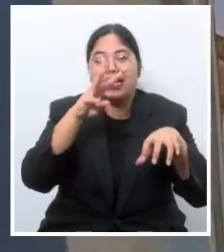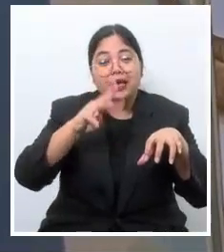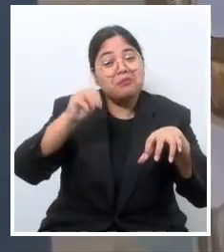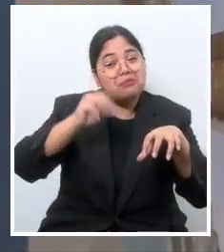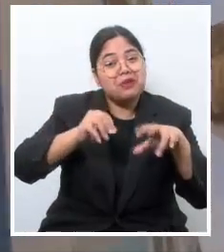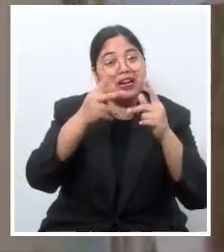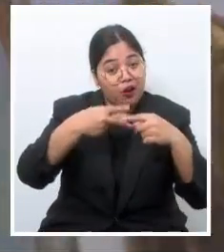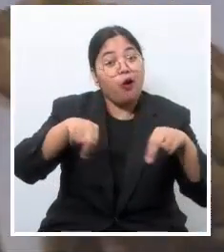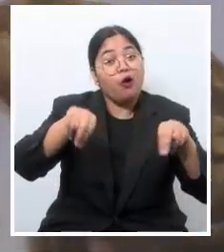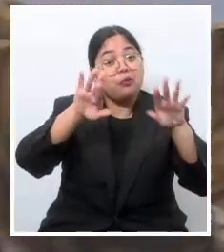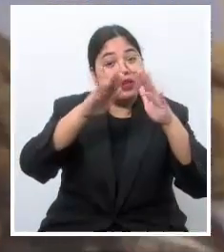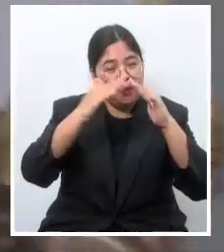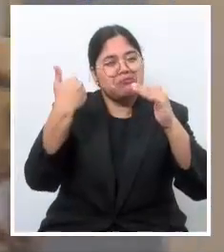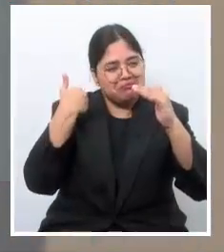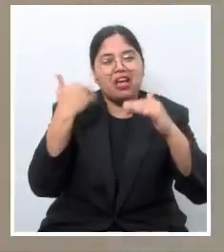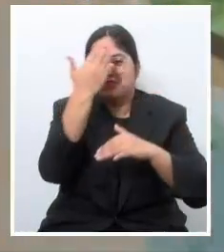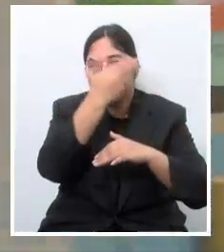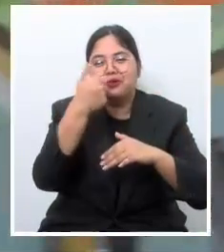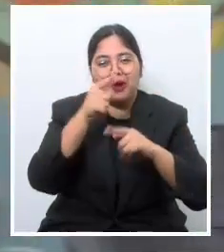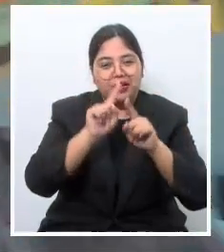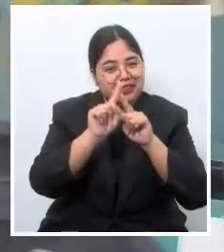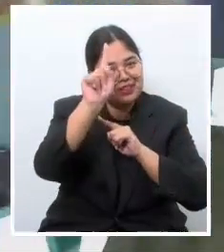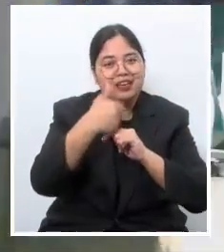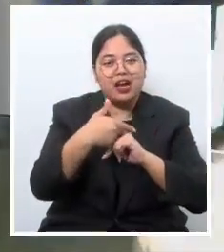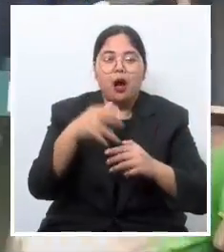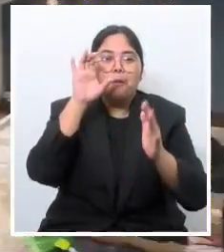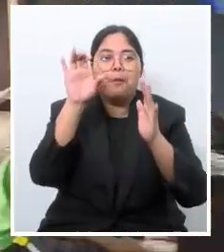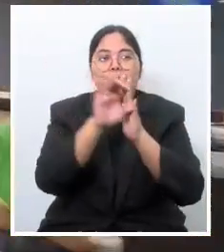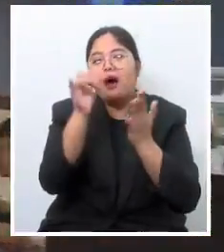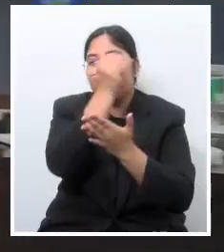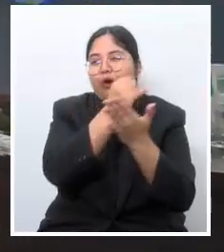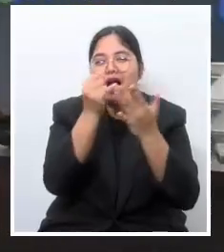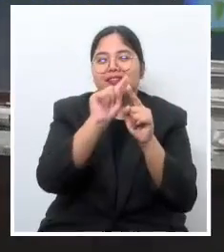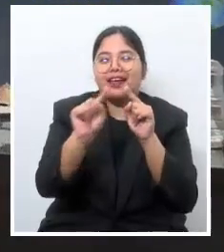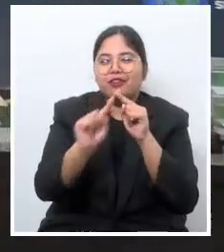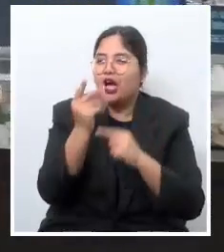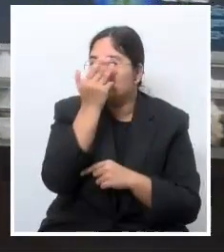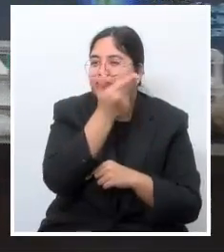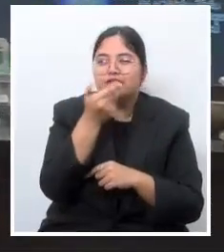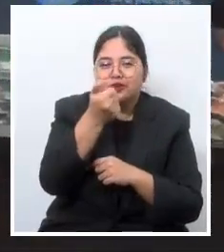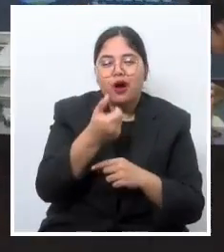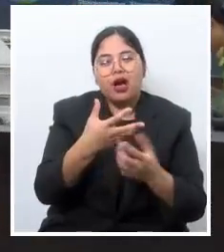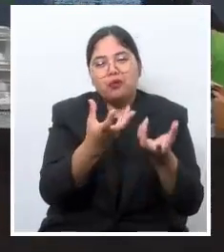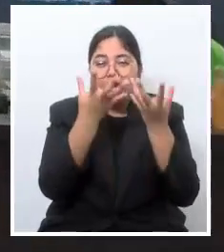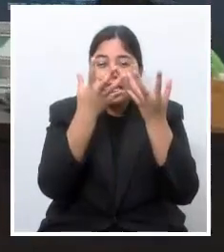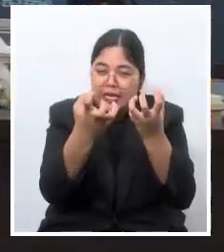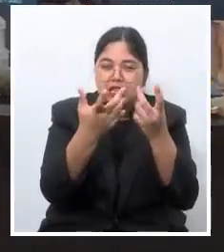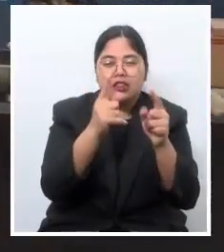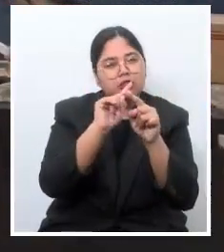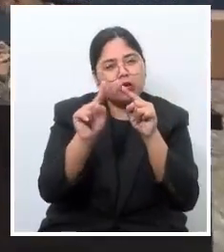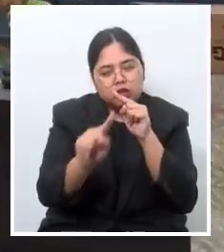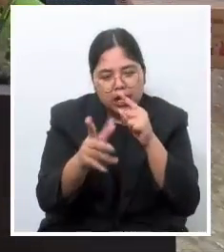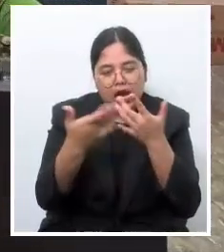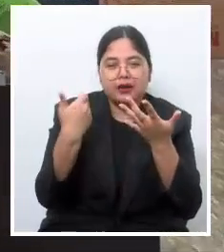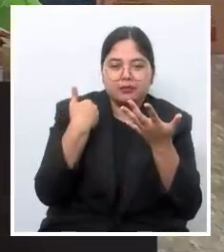นครปฐมค่ะภายในห้องนี้นะคะจะประกอบไปด้วยภาพวาดต่างๆที่มีความสวยงามและมีหินแล่ธาตุหรือ